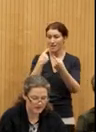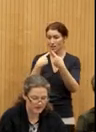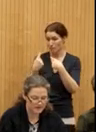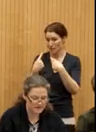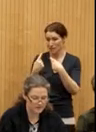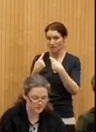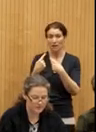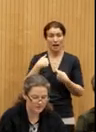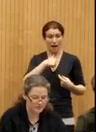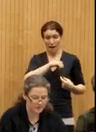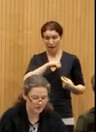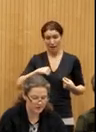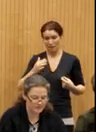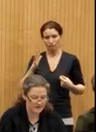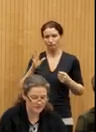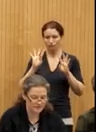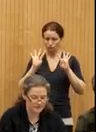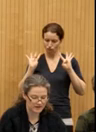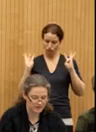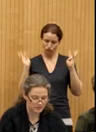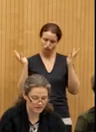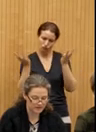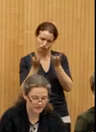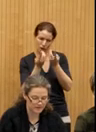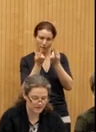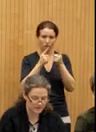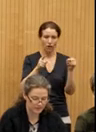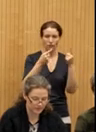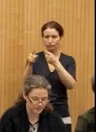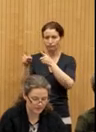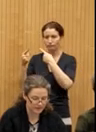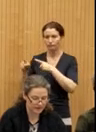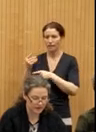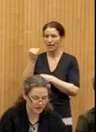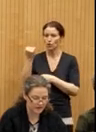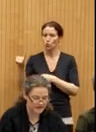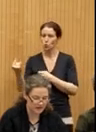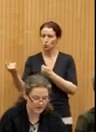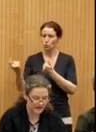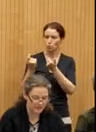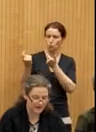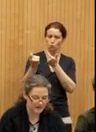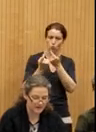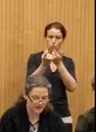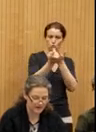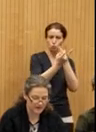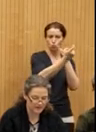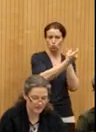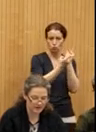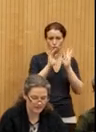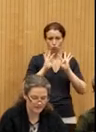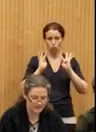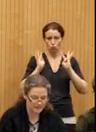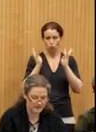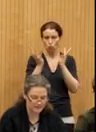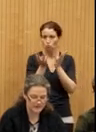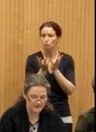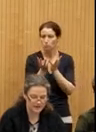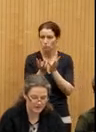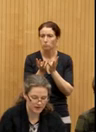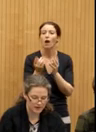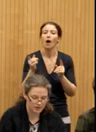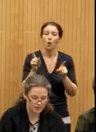Facheinrichtungen, Institutionen und Selbstvertretungen ausgetauscht. Auch ich habe einen Beitrag aus meiner